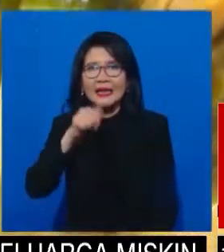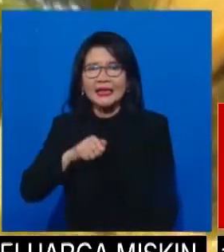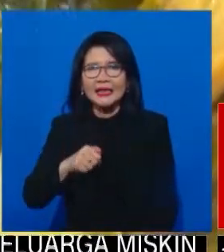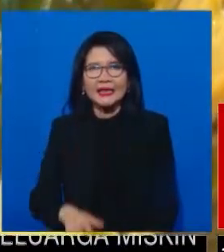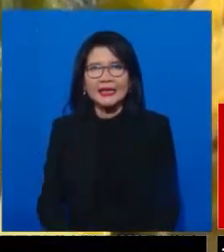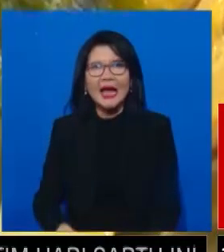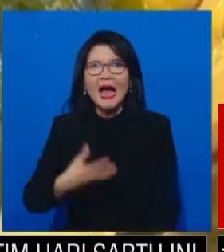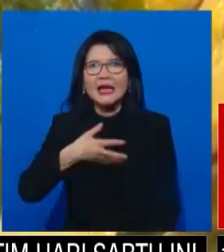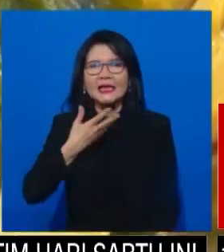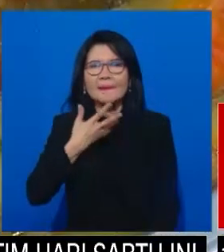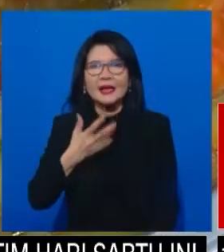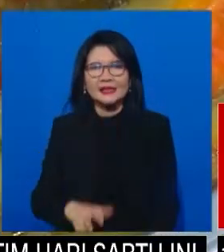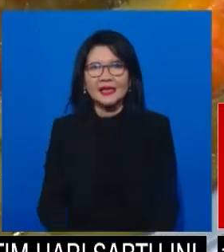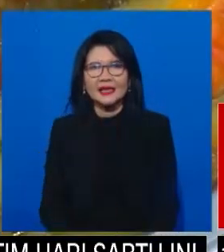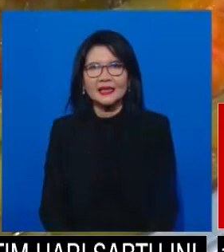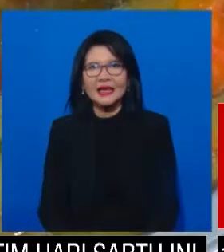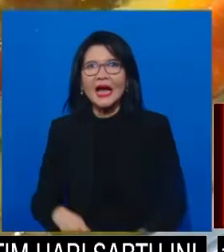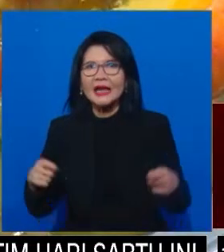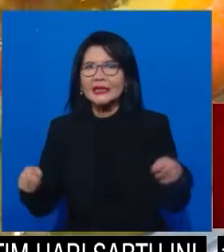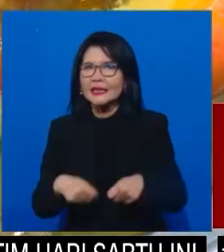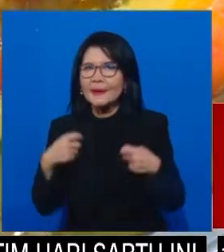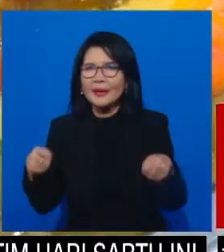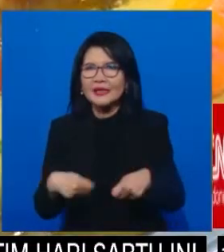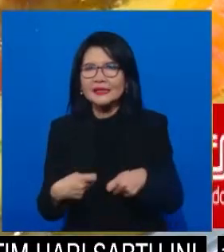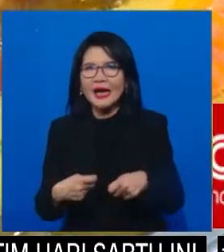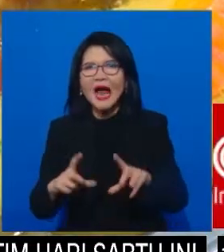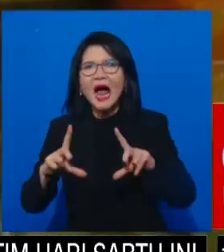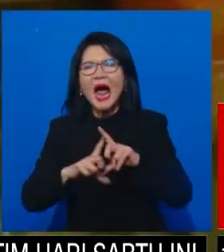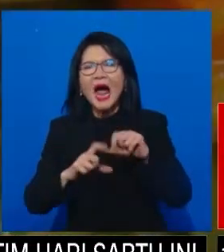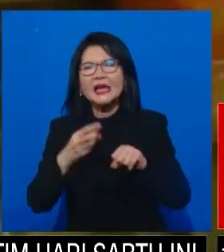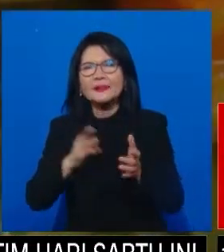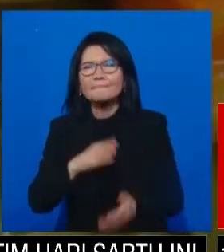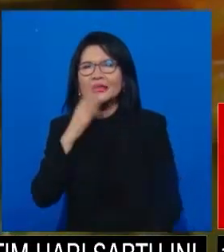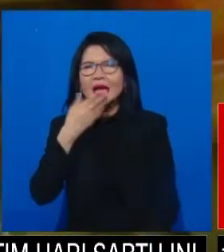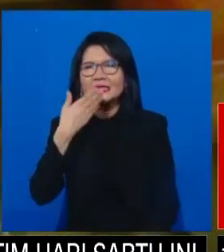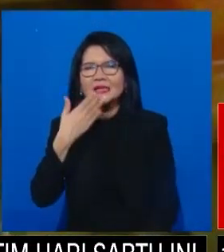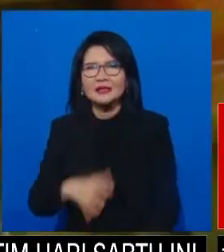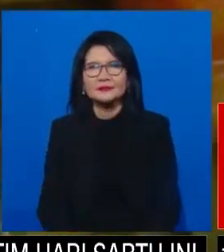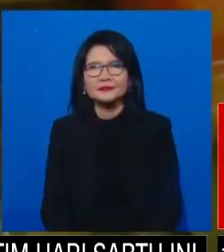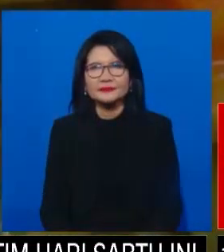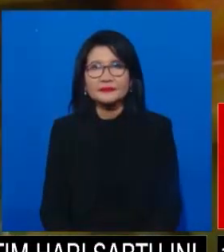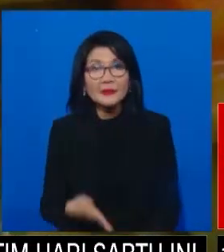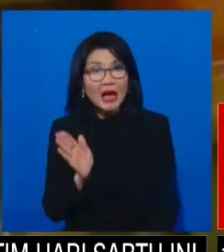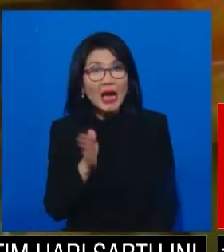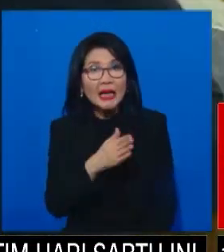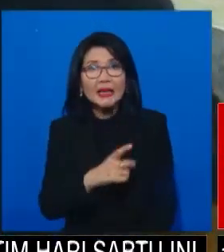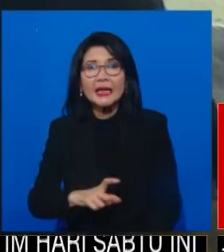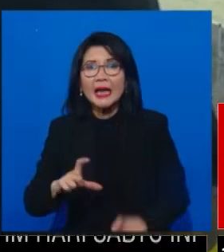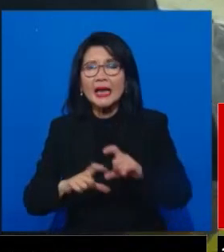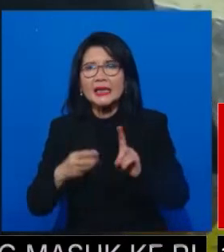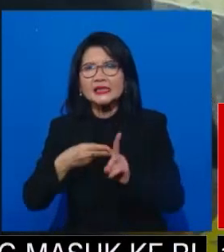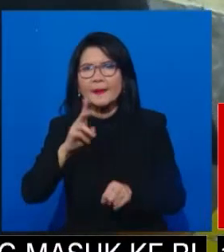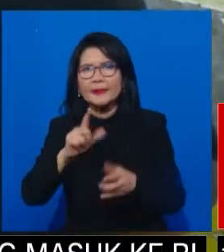populer di Gresik, salah satunya dimasak kelan alias asam-asam pedas. Ikan sembilang itu sama